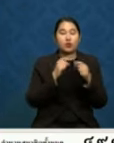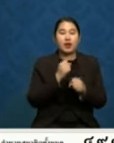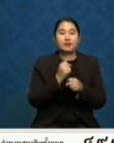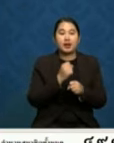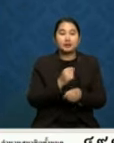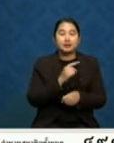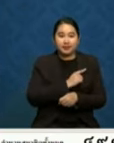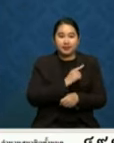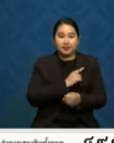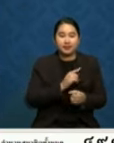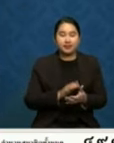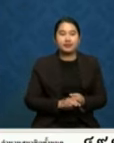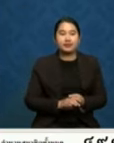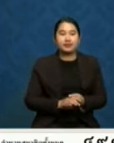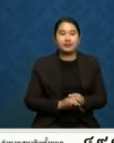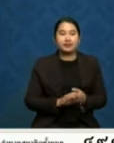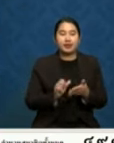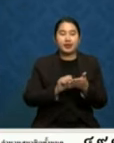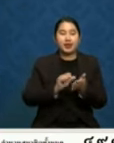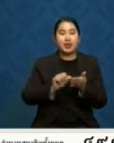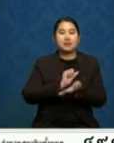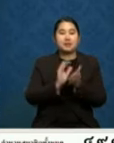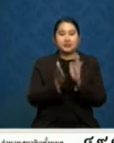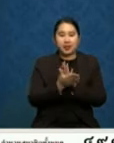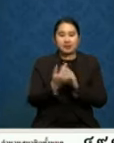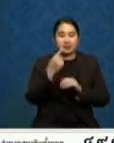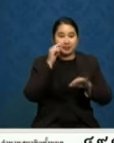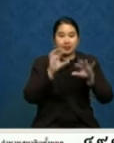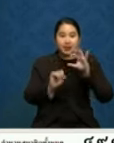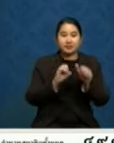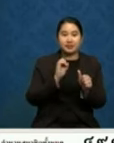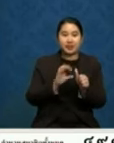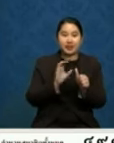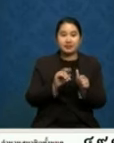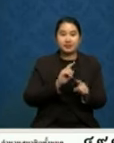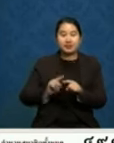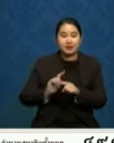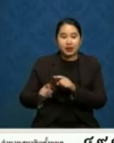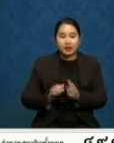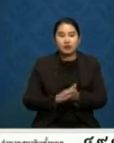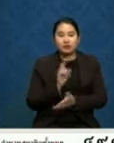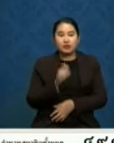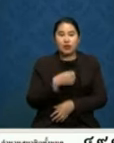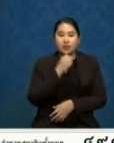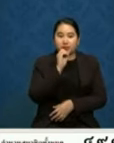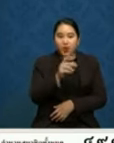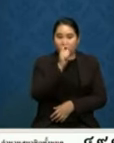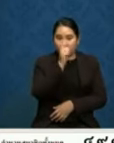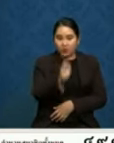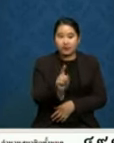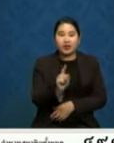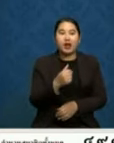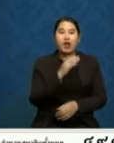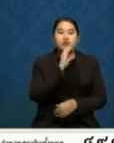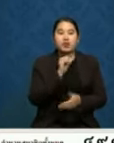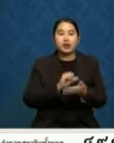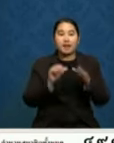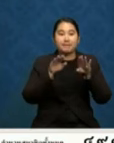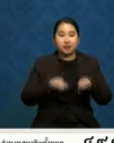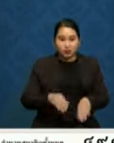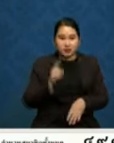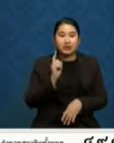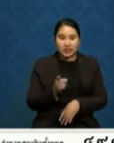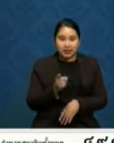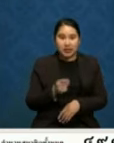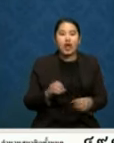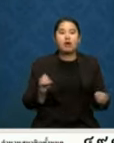าที่ส่วนการปรับลดตามข้อสังเกตข้อเสนอของท่านเนี่ยนะครับซึ่งต้องเรียนด้วยความเคารพว่าหากมีการปรับลดจริงเนี่ยนะครับจะ